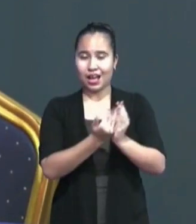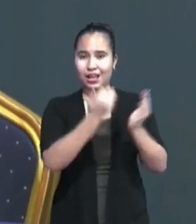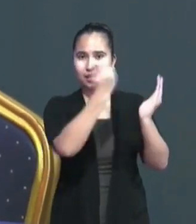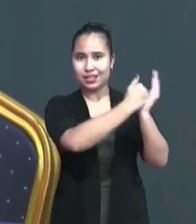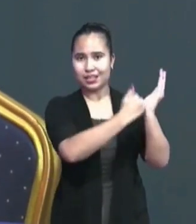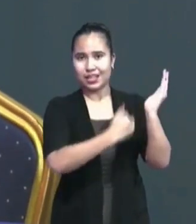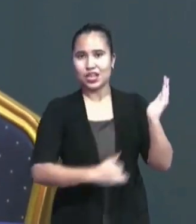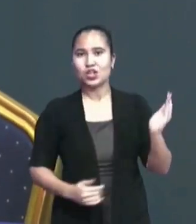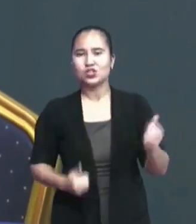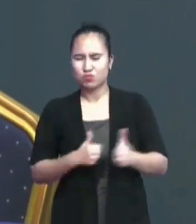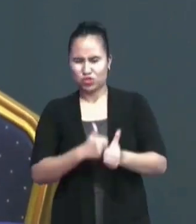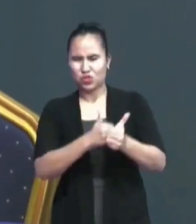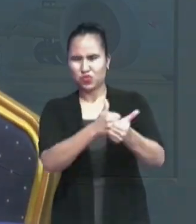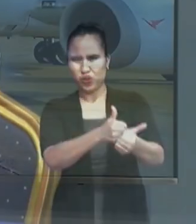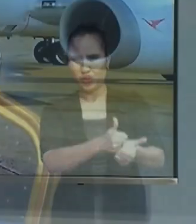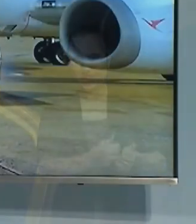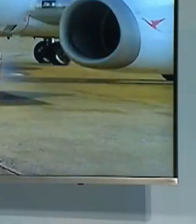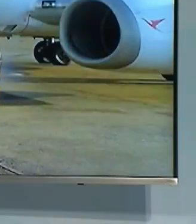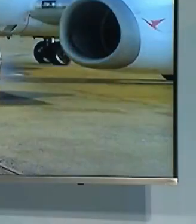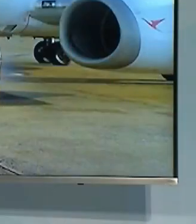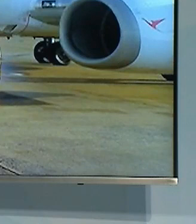uitgevoerd door NCCR.